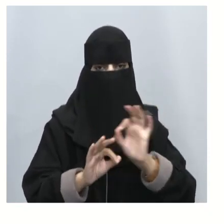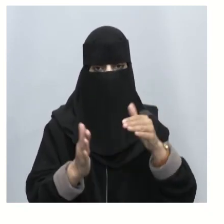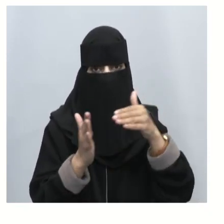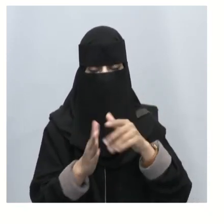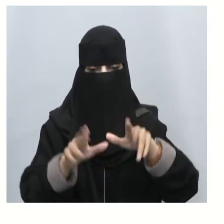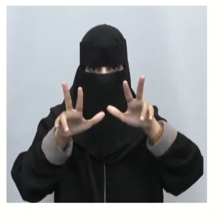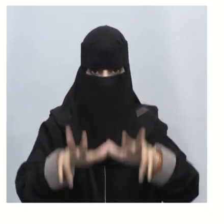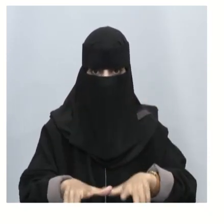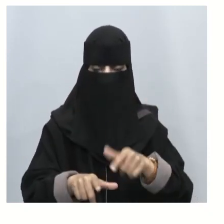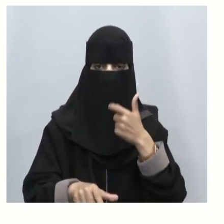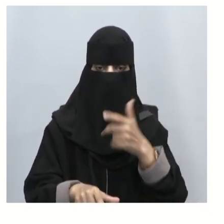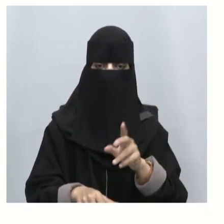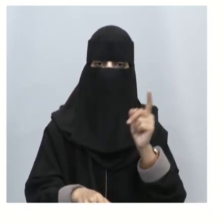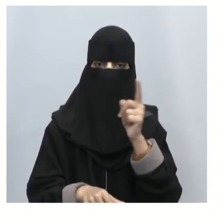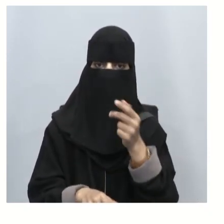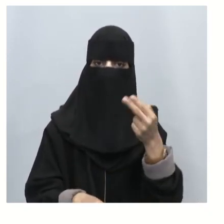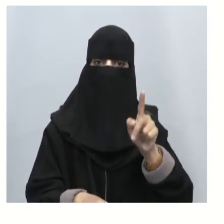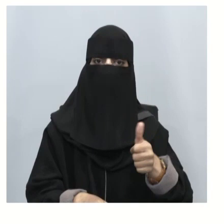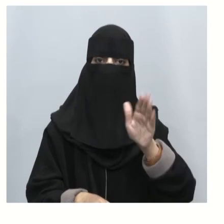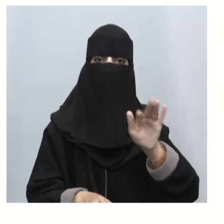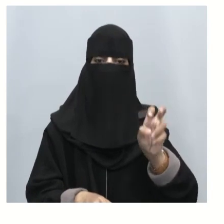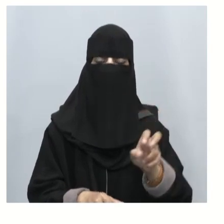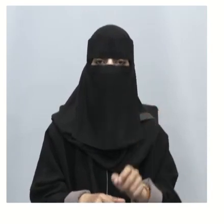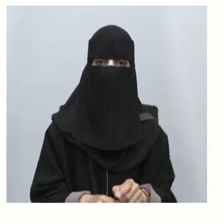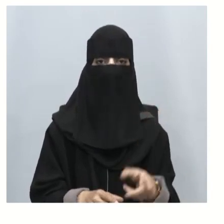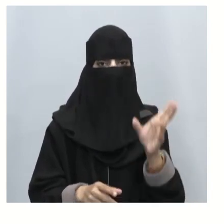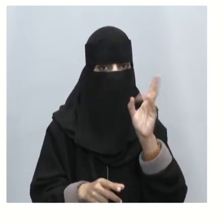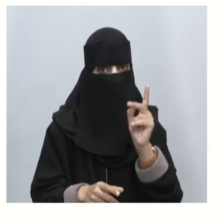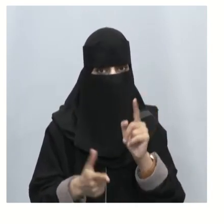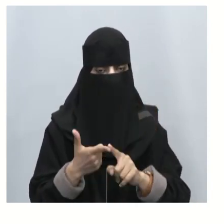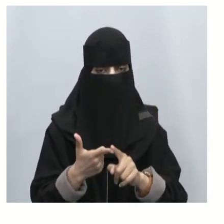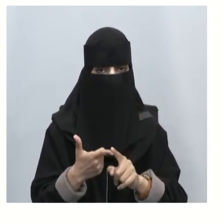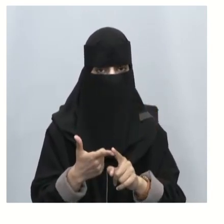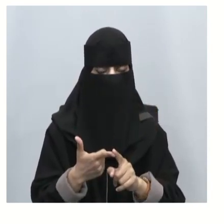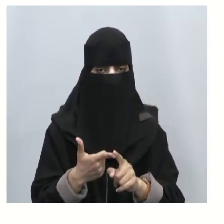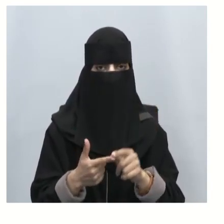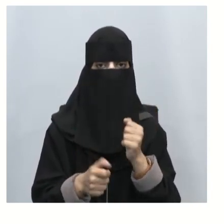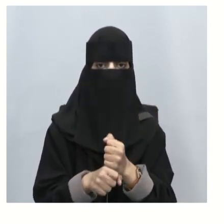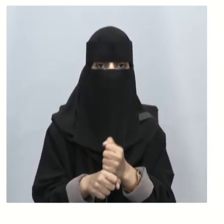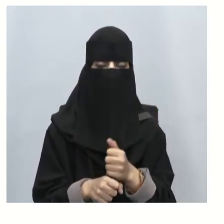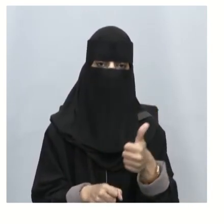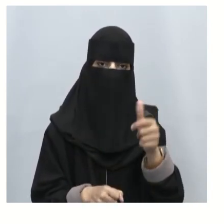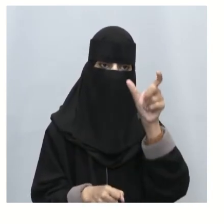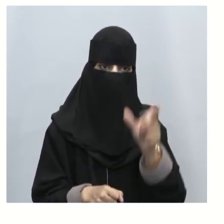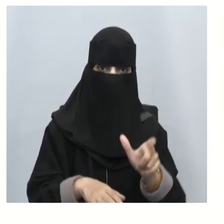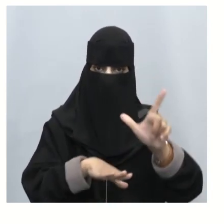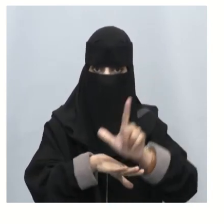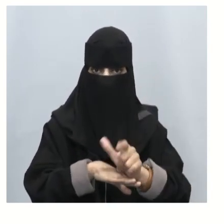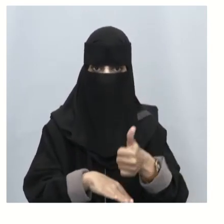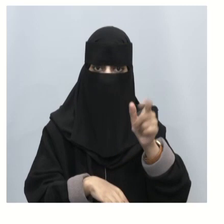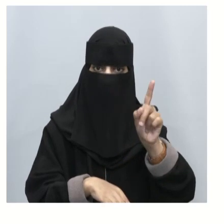العباسيه ايضا من الاعمال الجليله لابو العباس عبد الله بن محمد